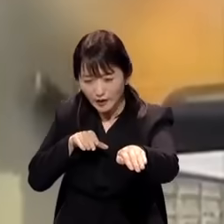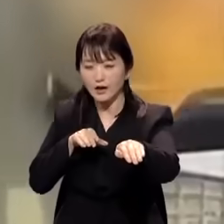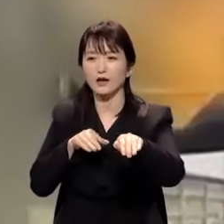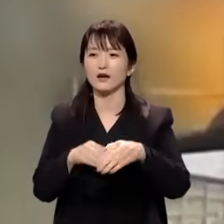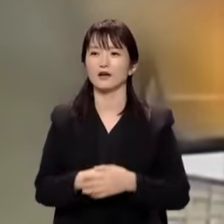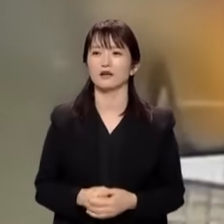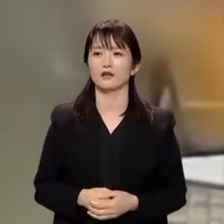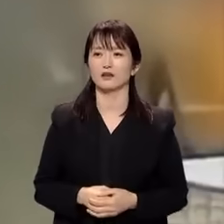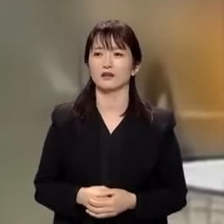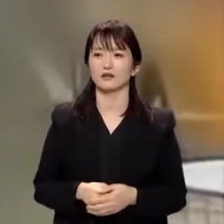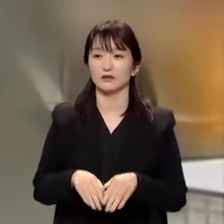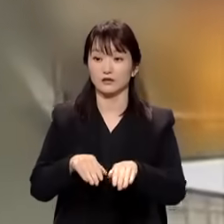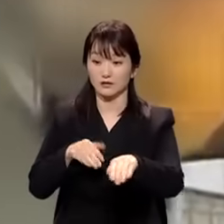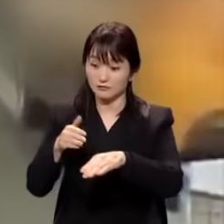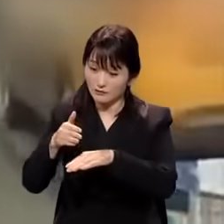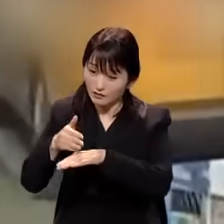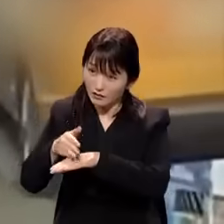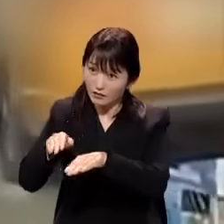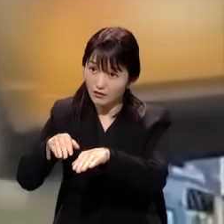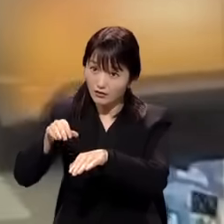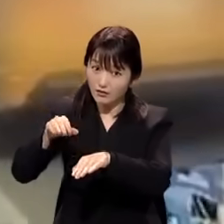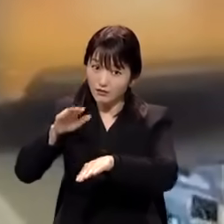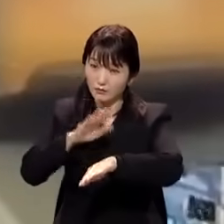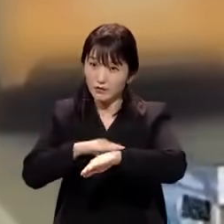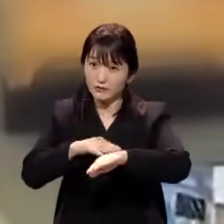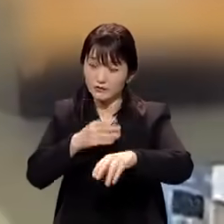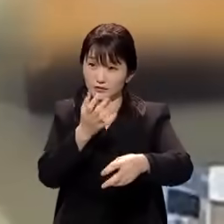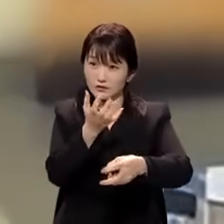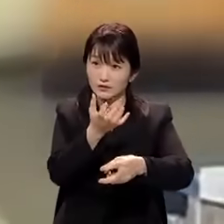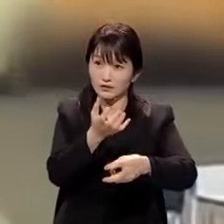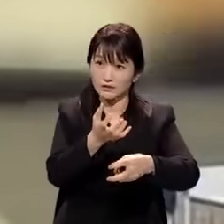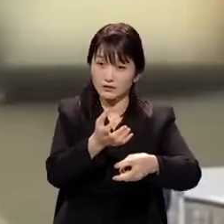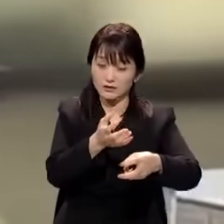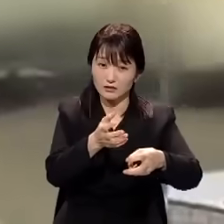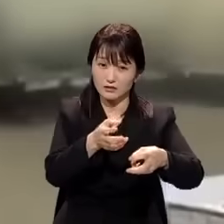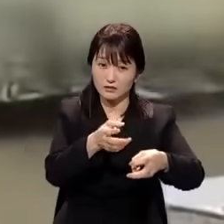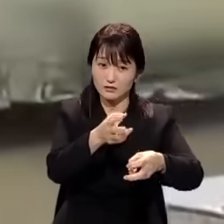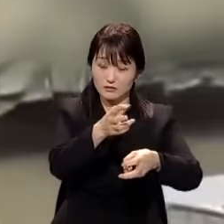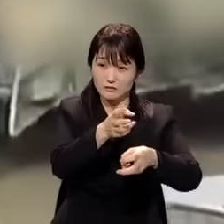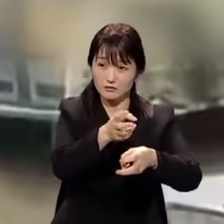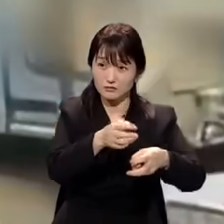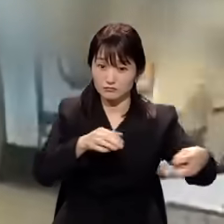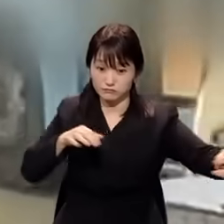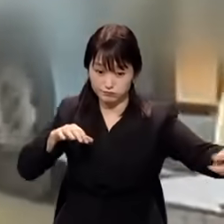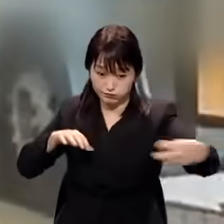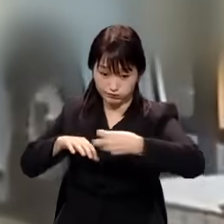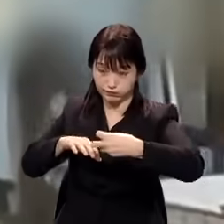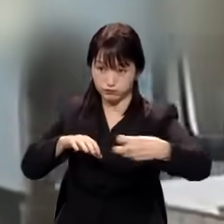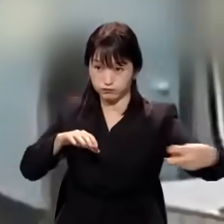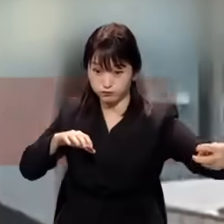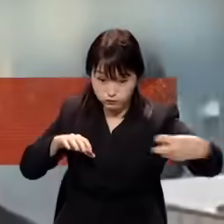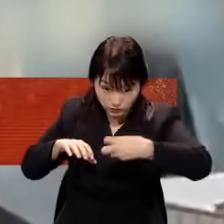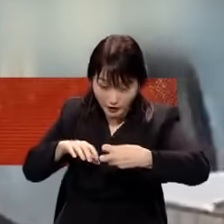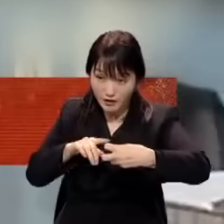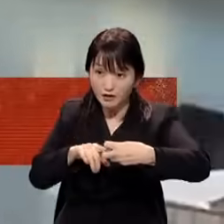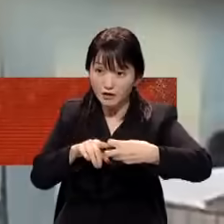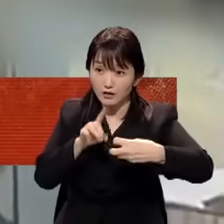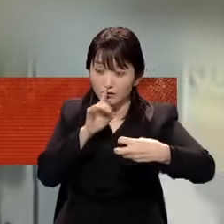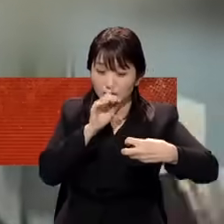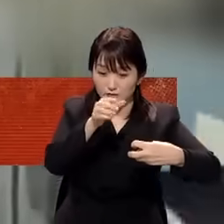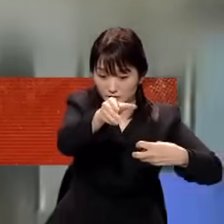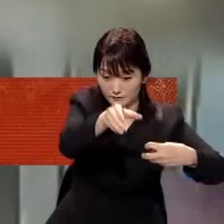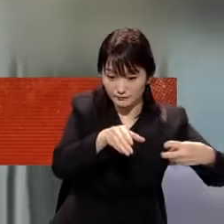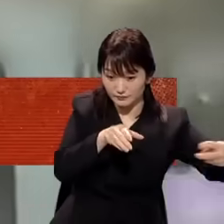다들 천천히 주행하고 있는데요. 그런데 반대편 도로에서 2층 버스 한 대가 방향을 틀어서 돌진합니다. 이 버스는